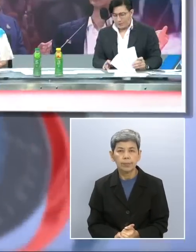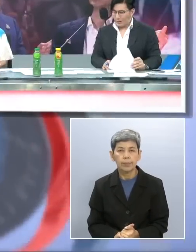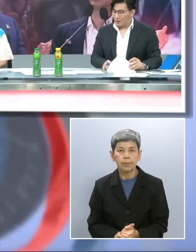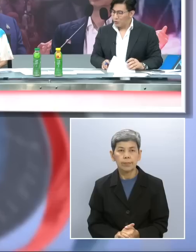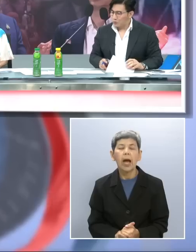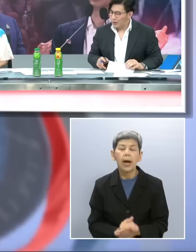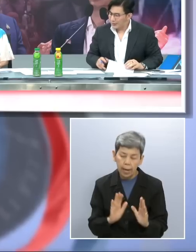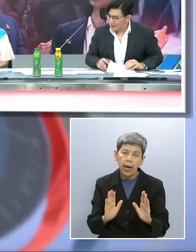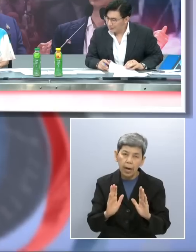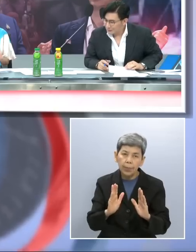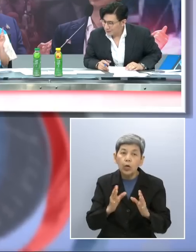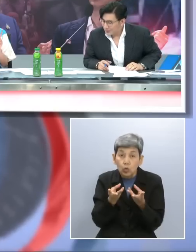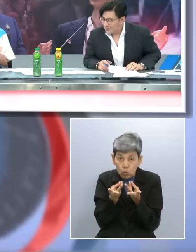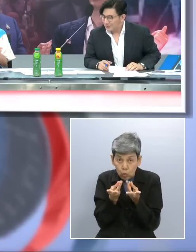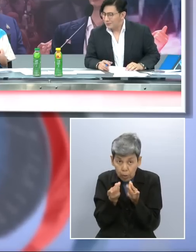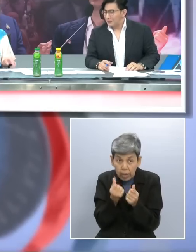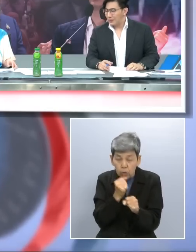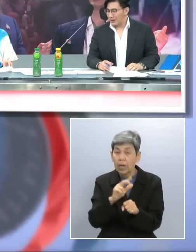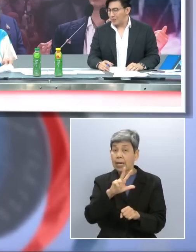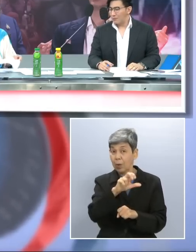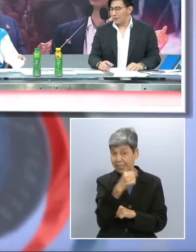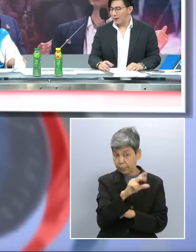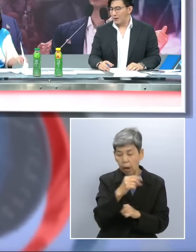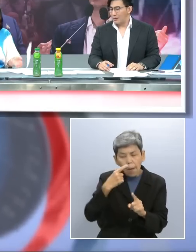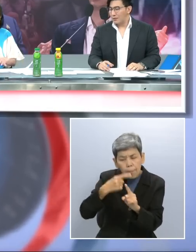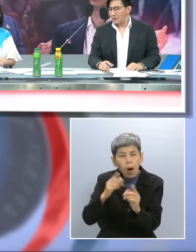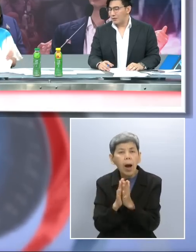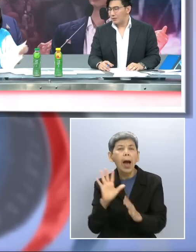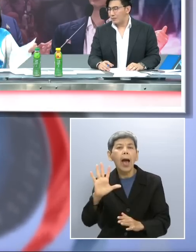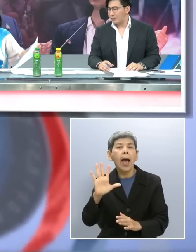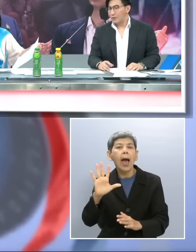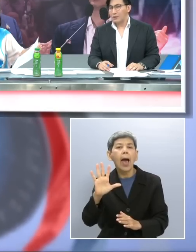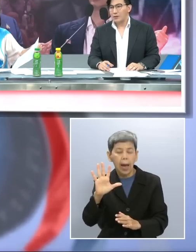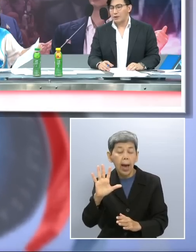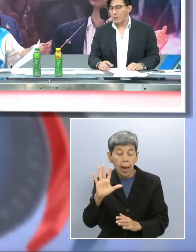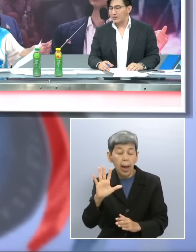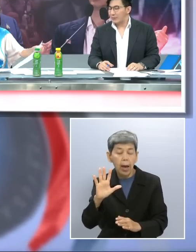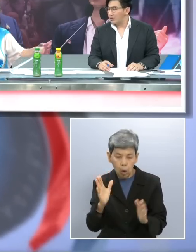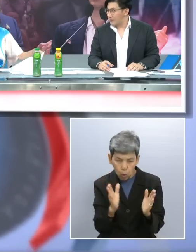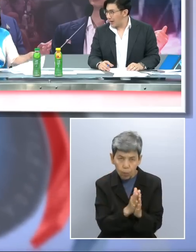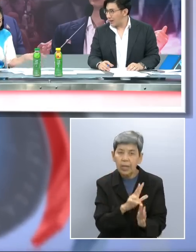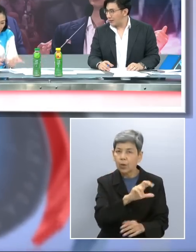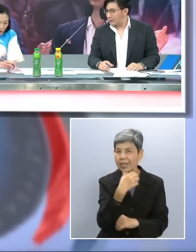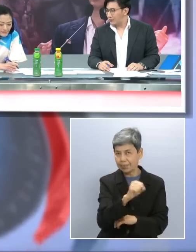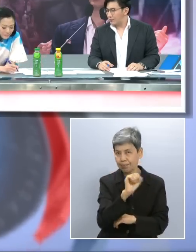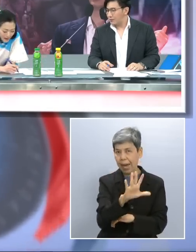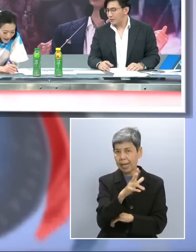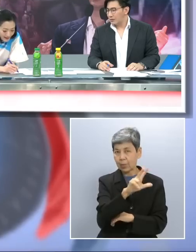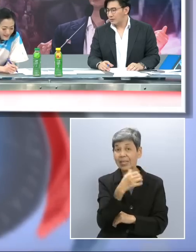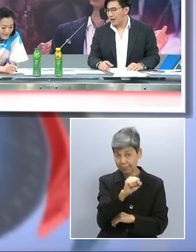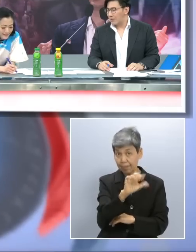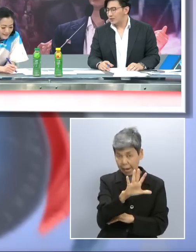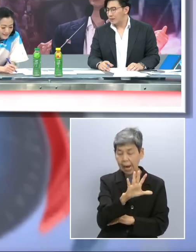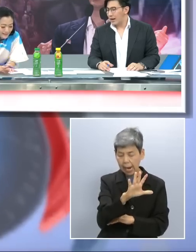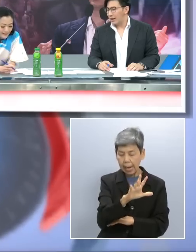ไหนลองรวมตัวเลขซิ 310ใช่ไหมคะบวกกับ 5ท่านที่พี่หนุ่มได้อ่านรายชื่อไปก็เป็น315 315